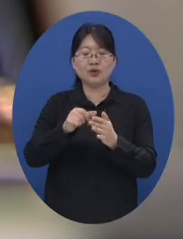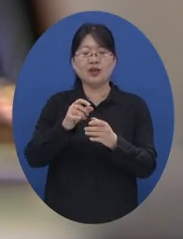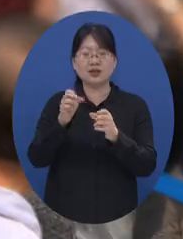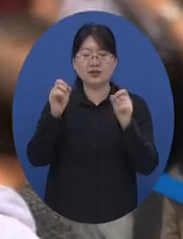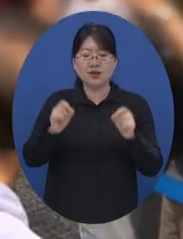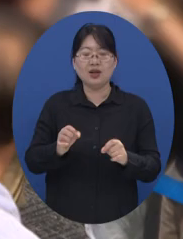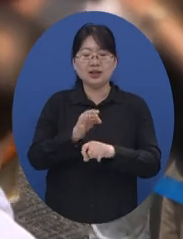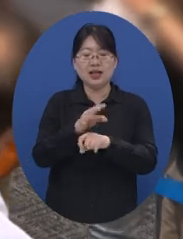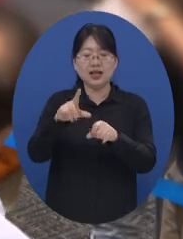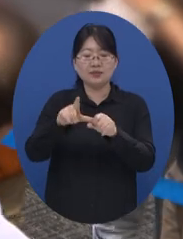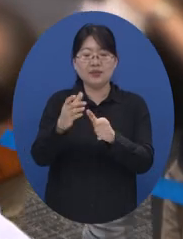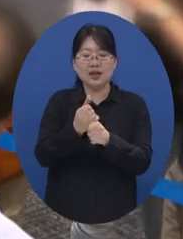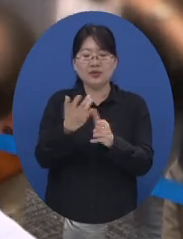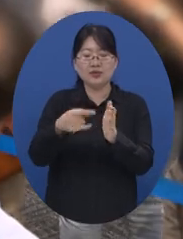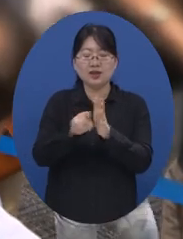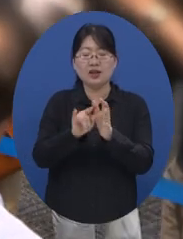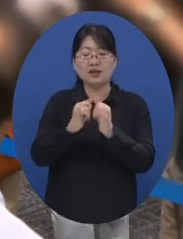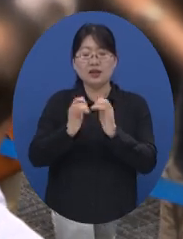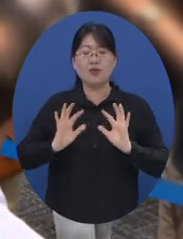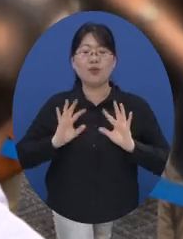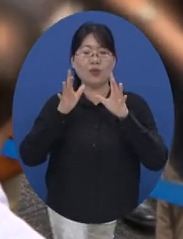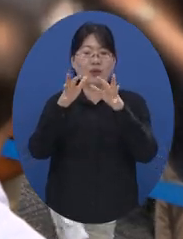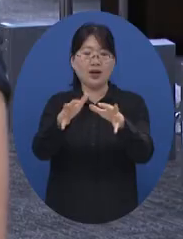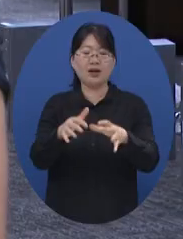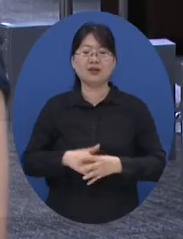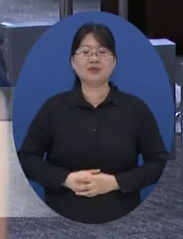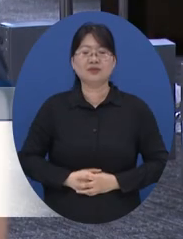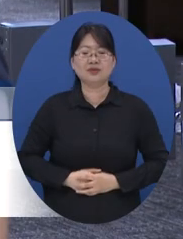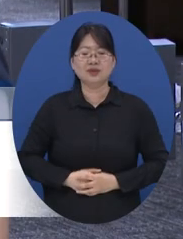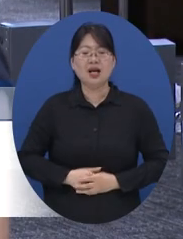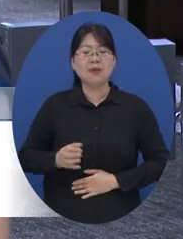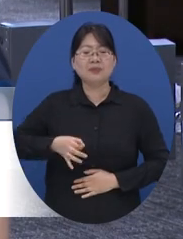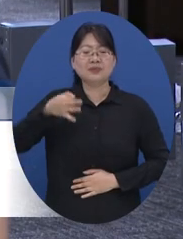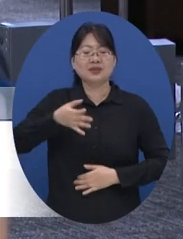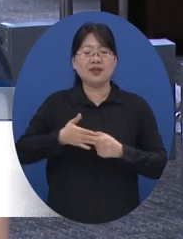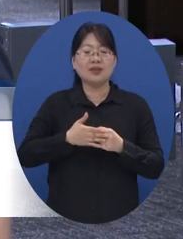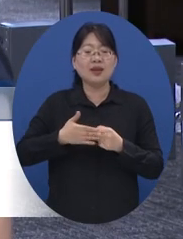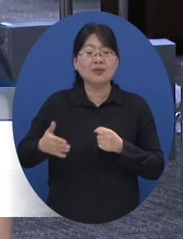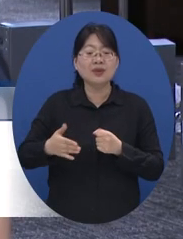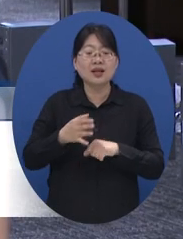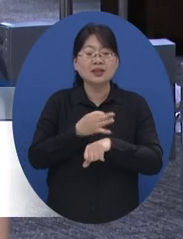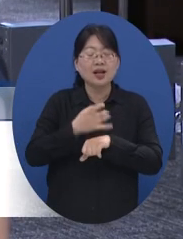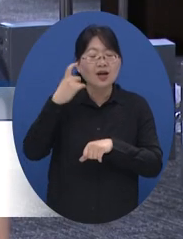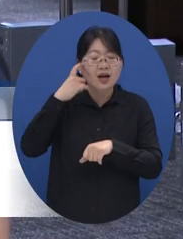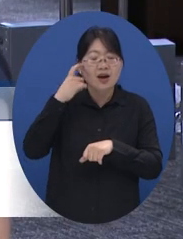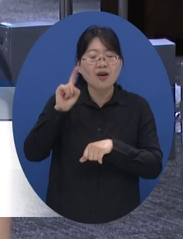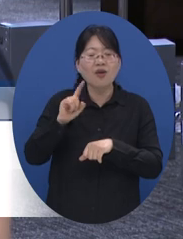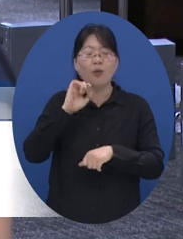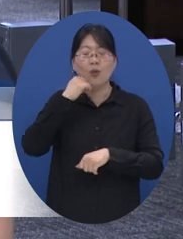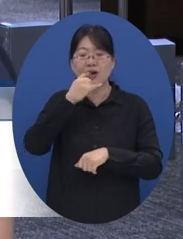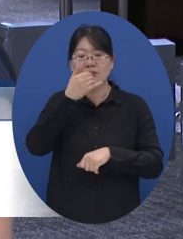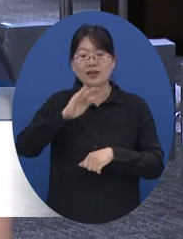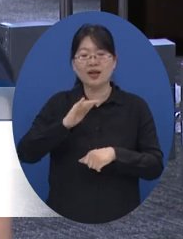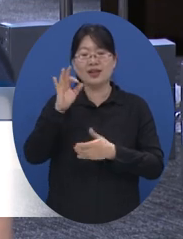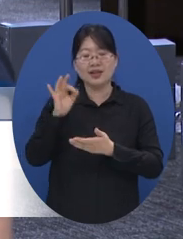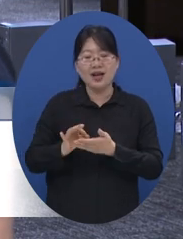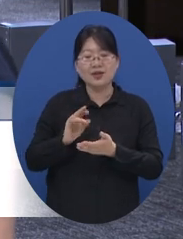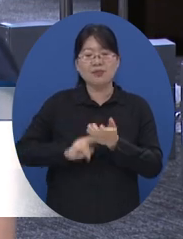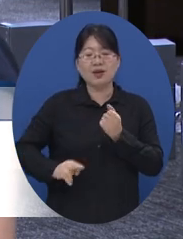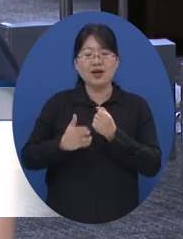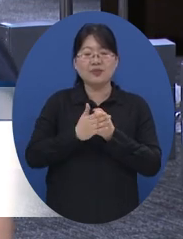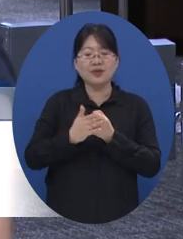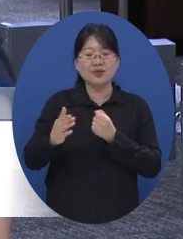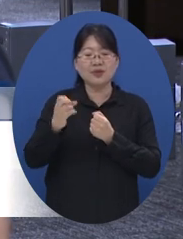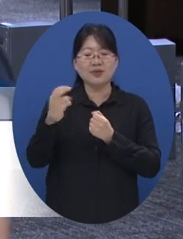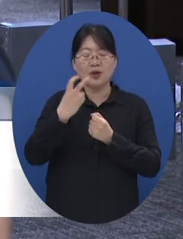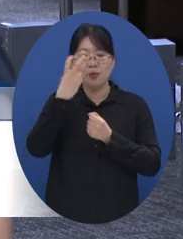잡기 위해 시민들은 인산인해를 이뤘습니다. 너무 비싸서 사러 가려면 좀 그렇잖아요. 근데 좀 싸게 나오고 하니까